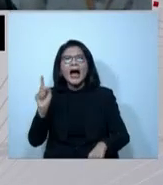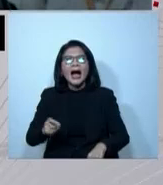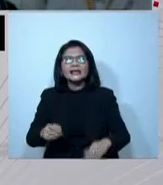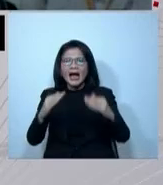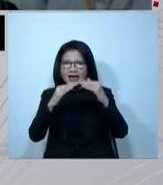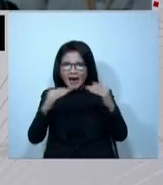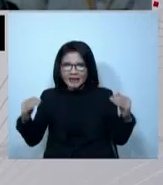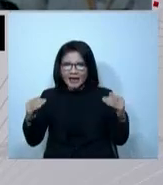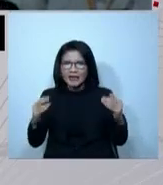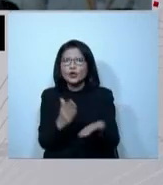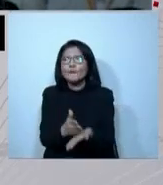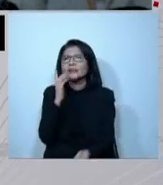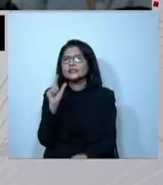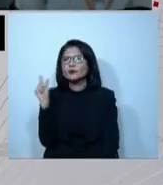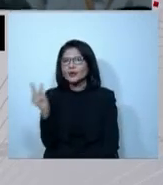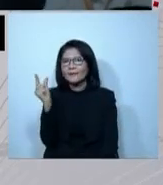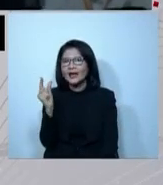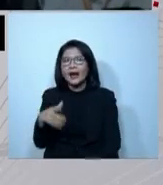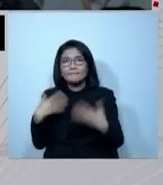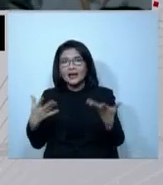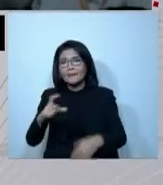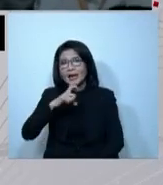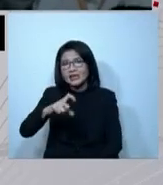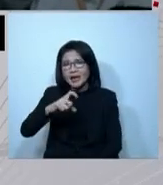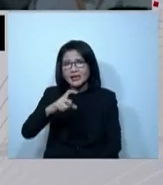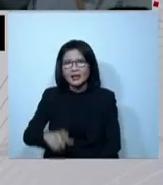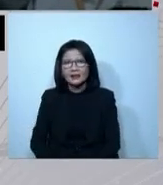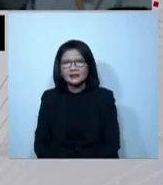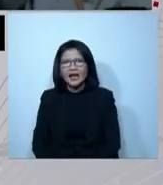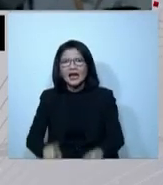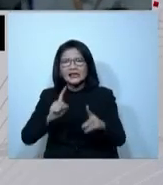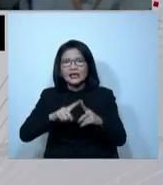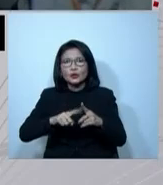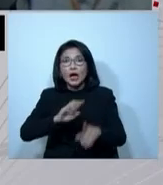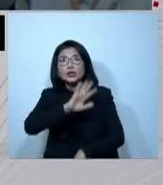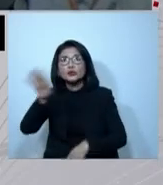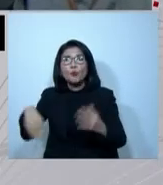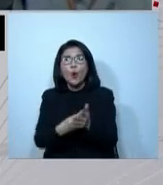dengan merumuskan skala prioritas dari isu-isu penting yang sedang